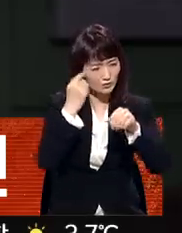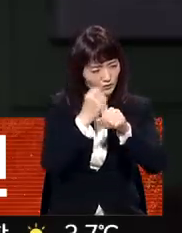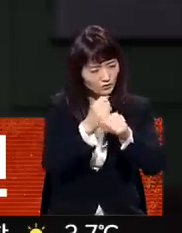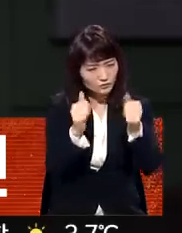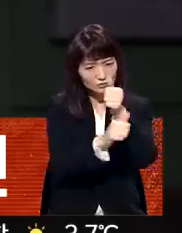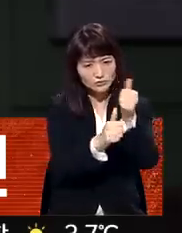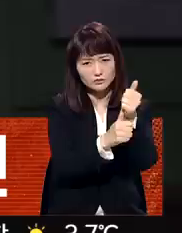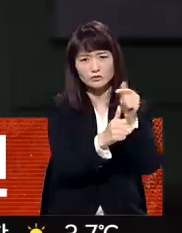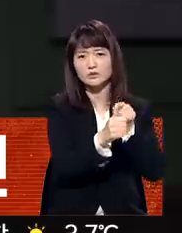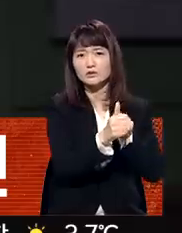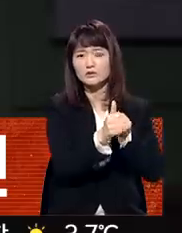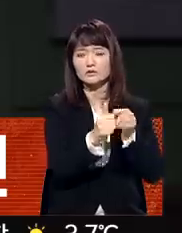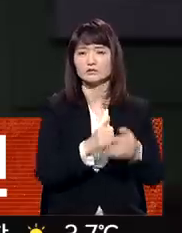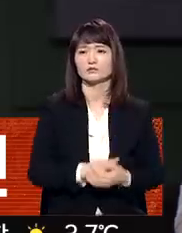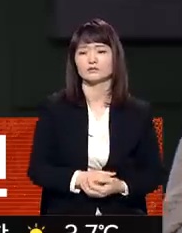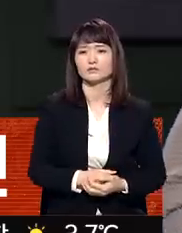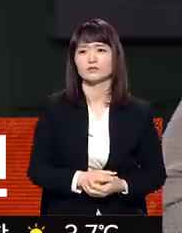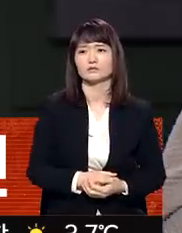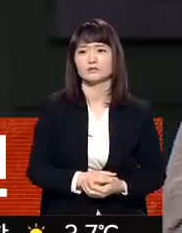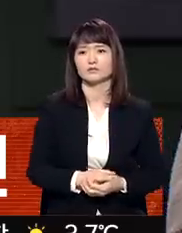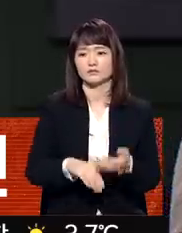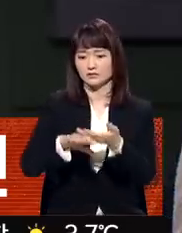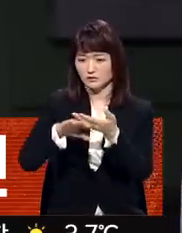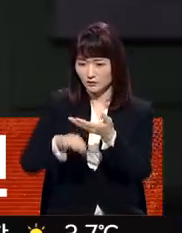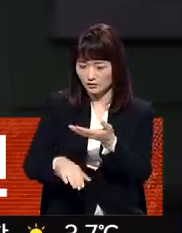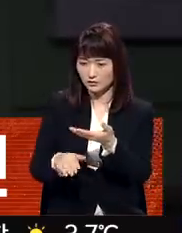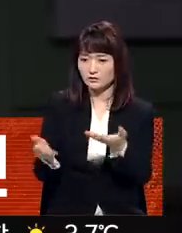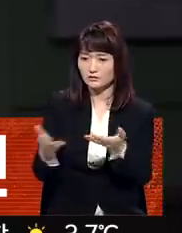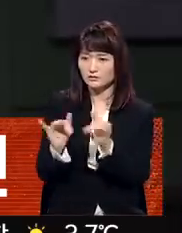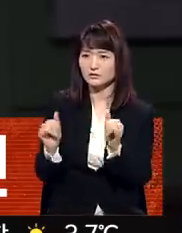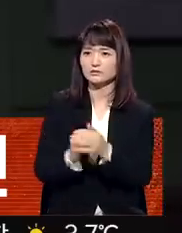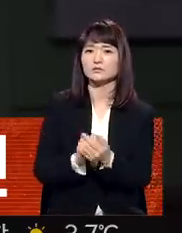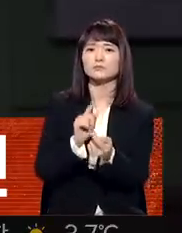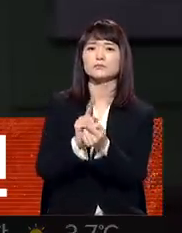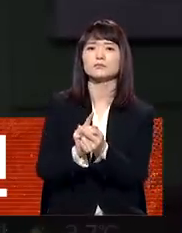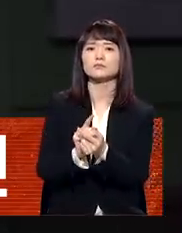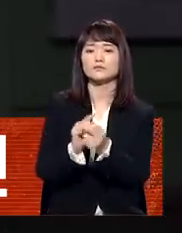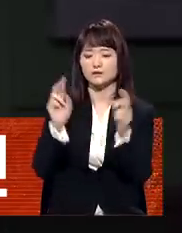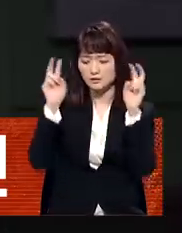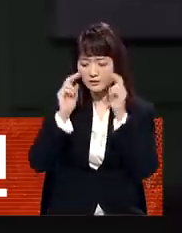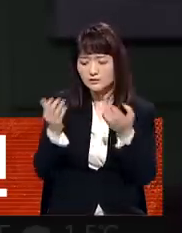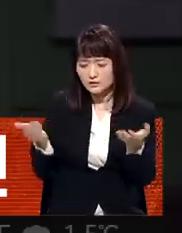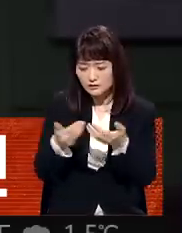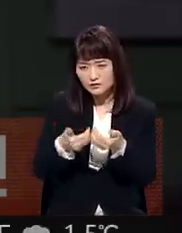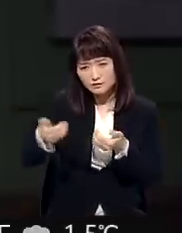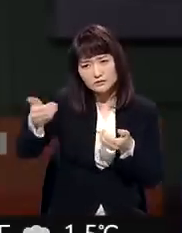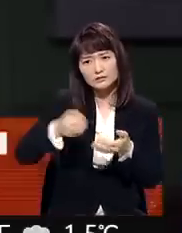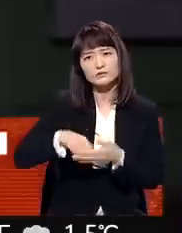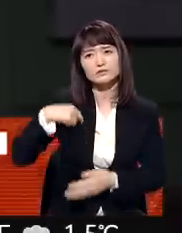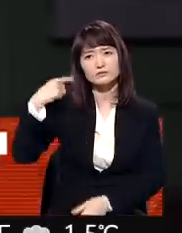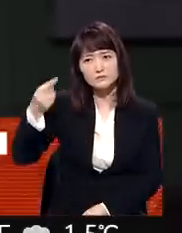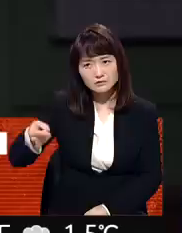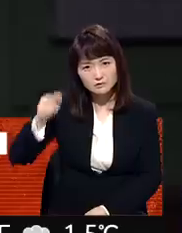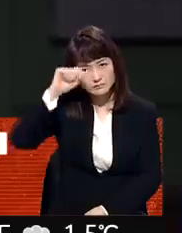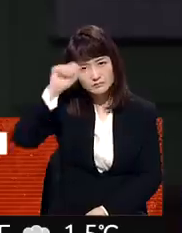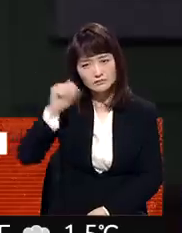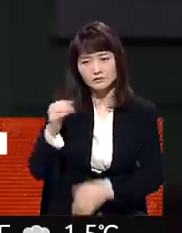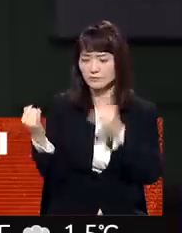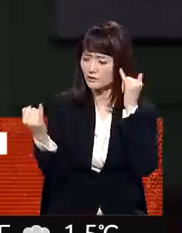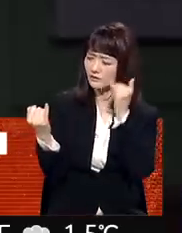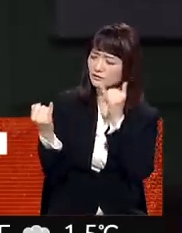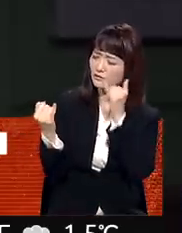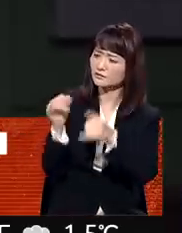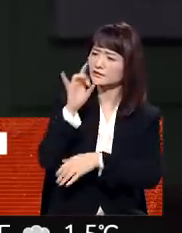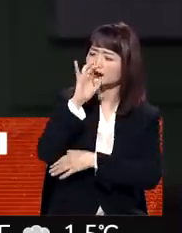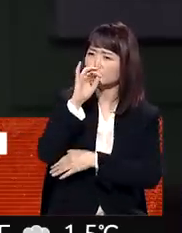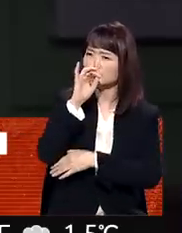부원장이었습니다이 부원장은 병원에서이 부하직원이랑 만나서 회사 일을 한 뒤에 헤어졌는데 다음날 새벽에 전화를 해도 받질 않아서 찾아가